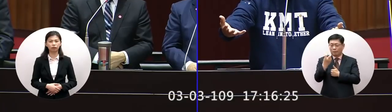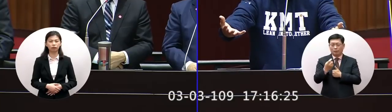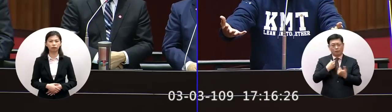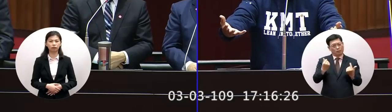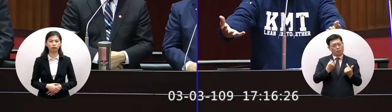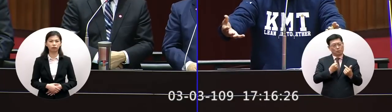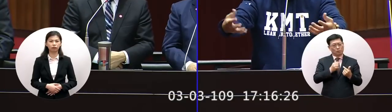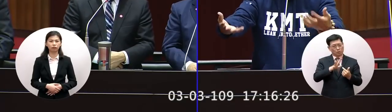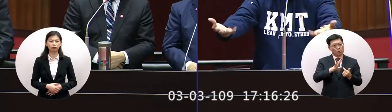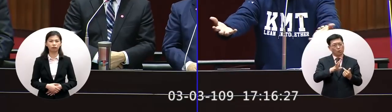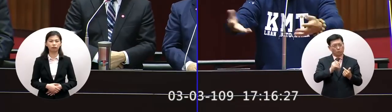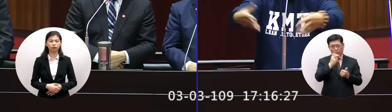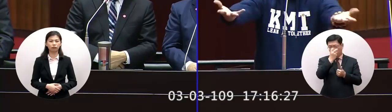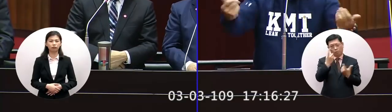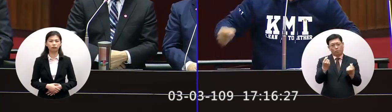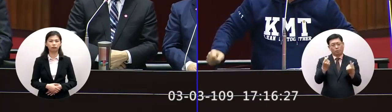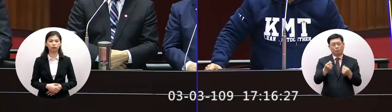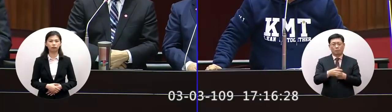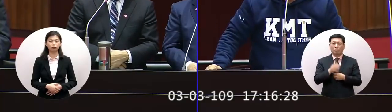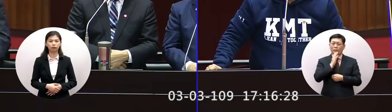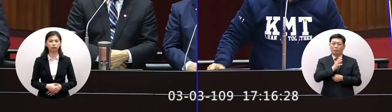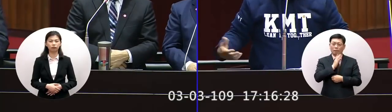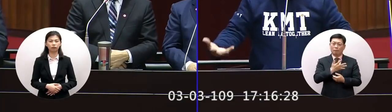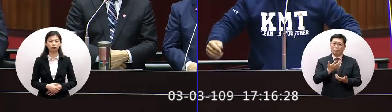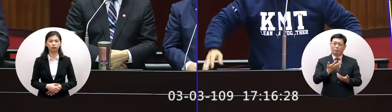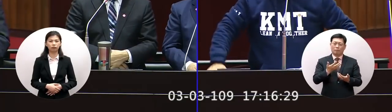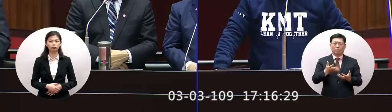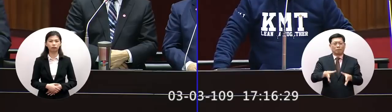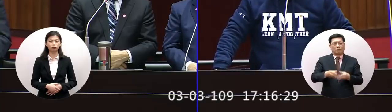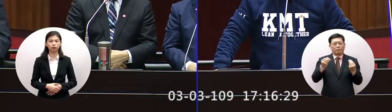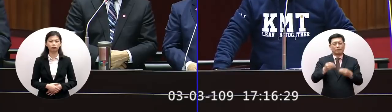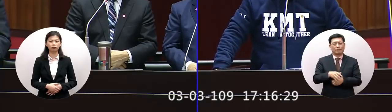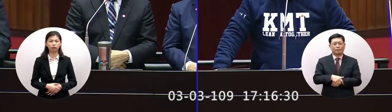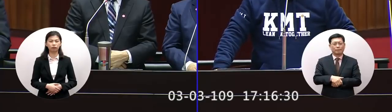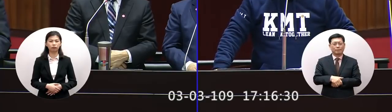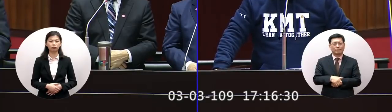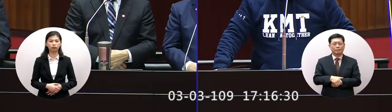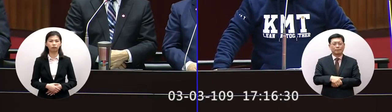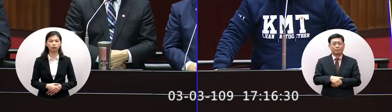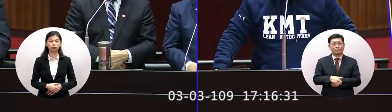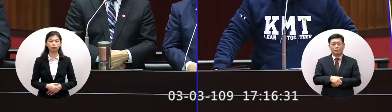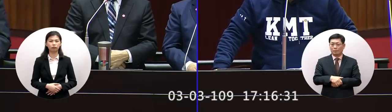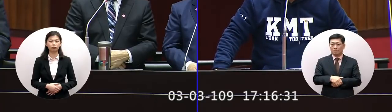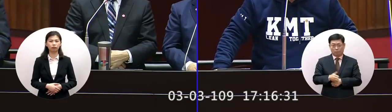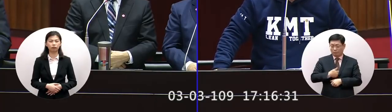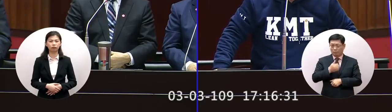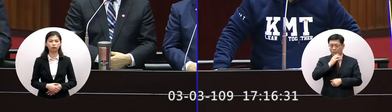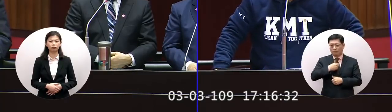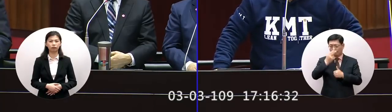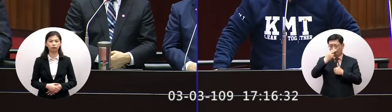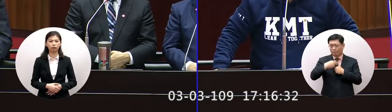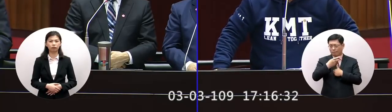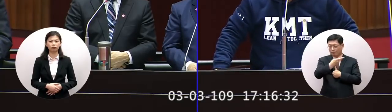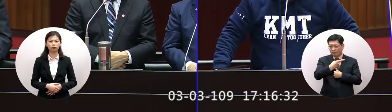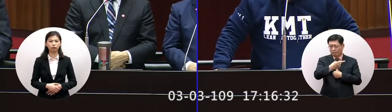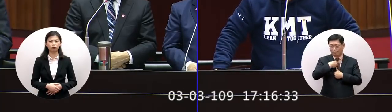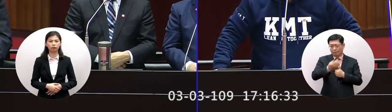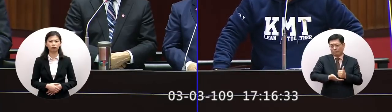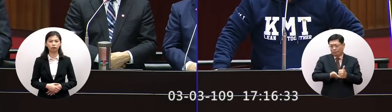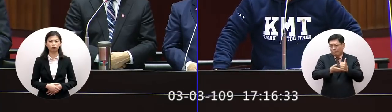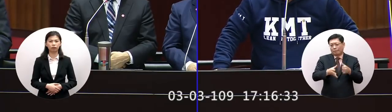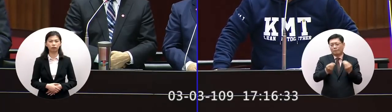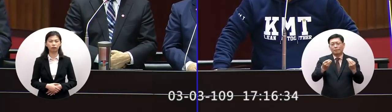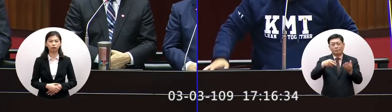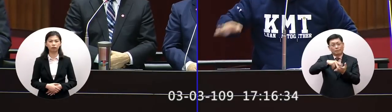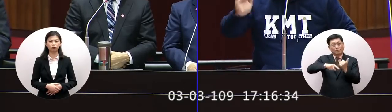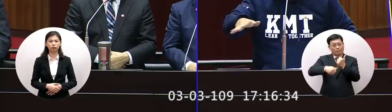噶无心渣，拢赶快医生心心也嘛无路用，咱他都做这个代志。你没有必要践踏两院的尊严呢，把